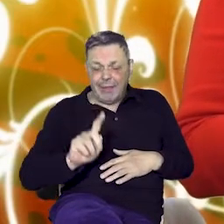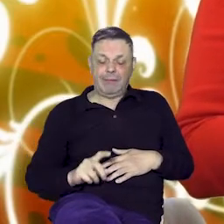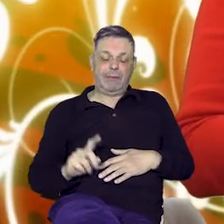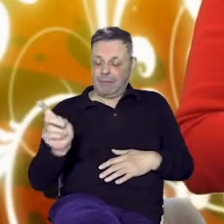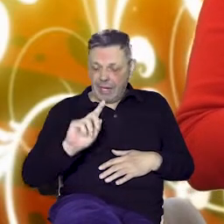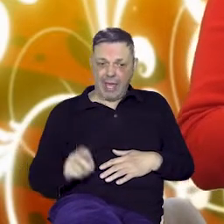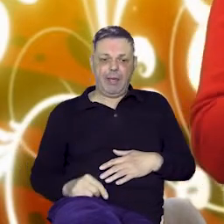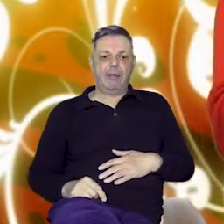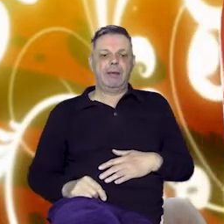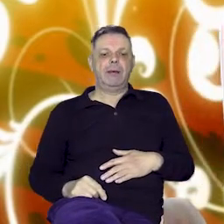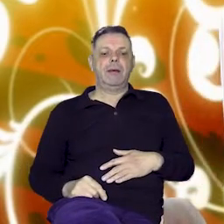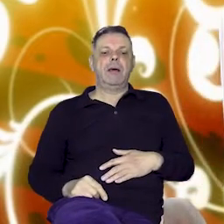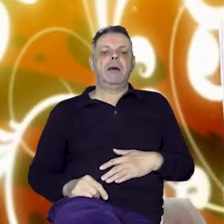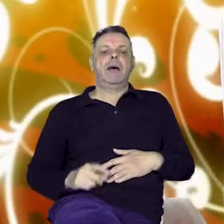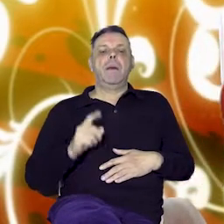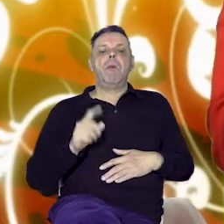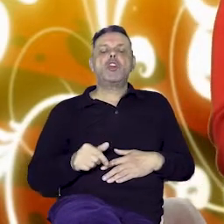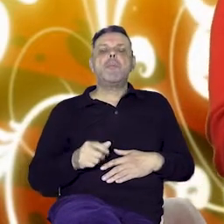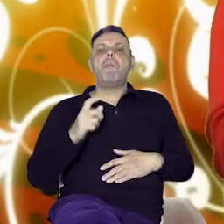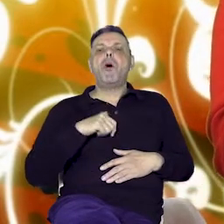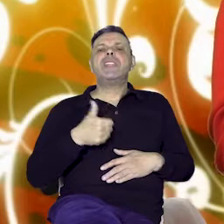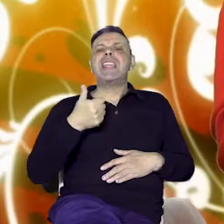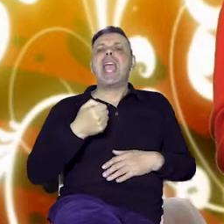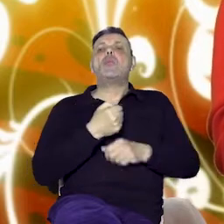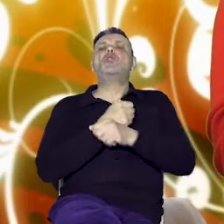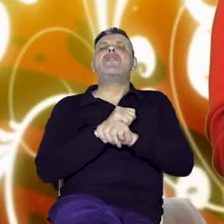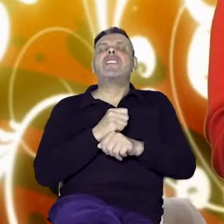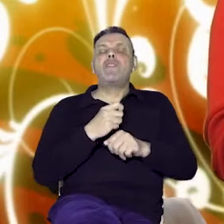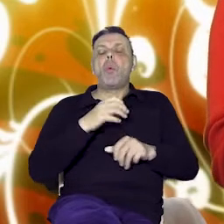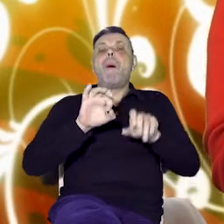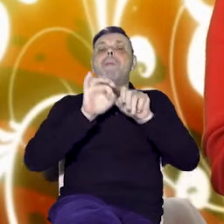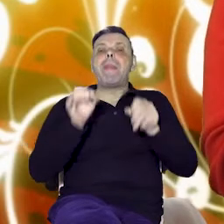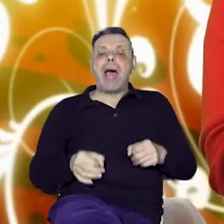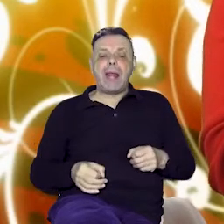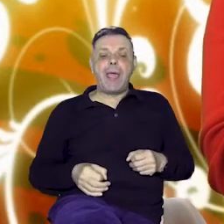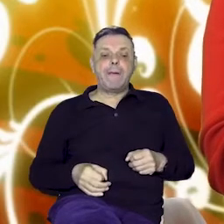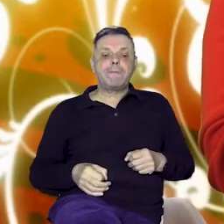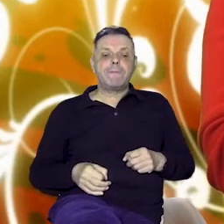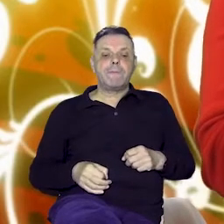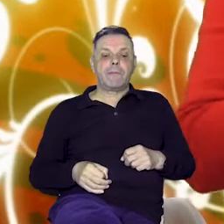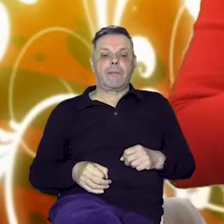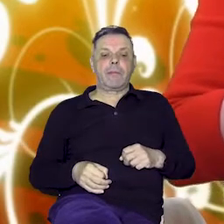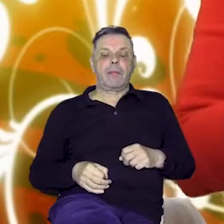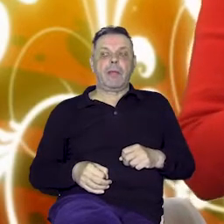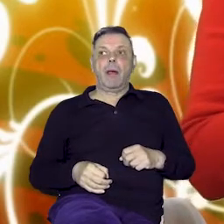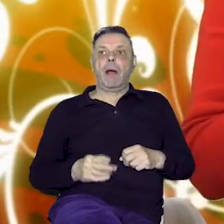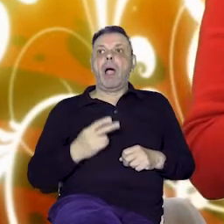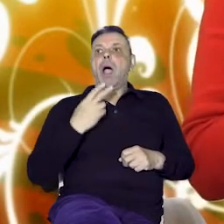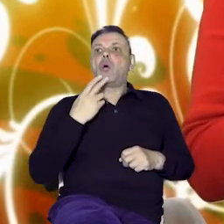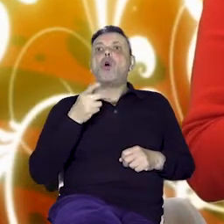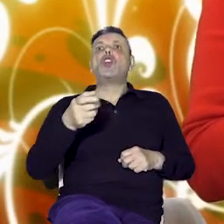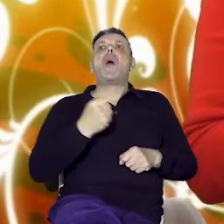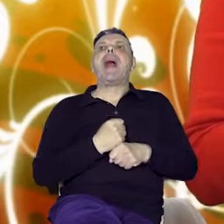možete pojesti bananu. Možete pojesti jednu četvrtinu banane. No ko će se zadržati na četvrtini banane? Znadete. Jer